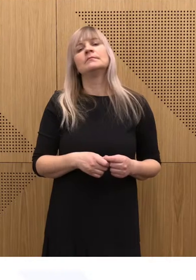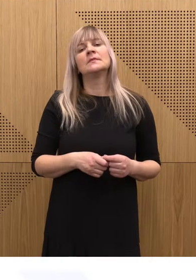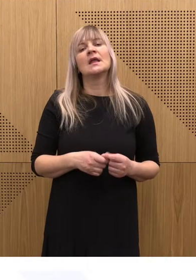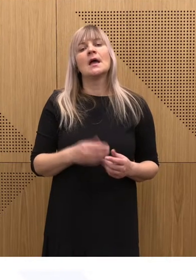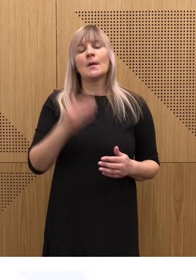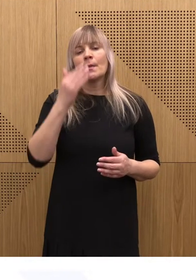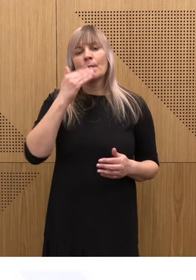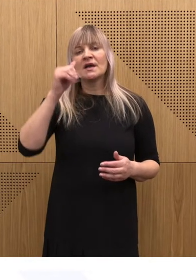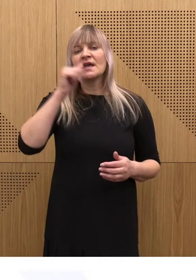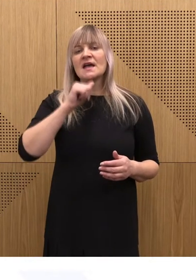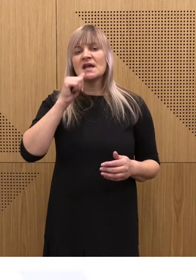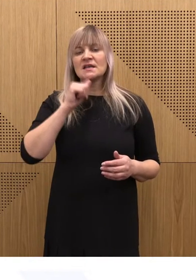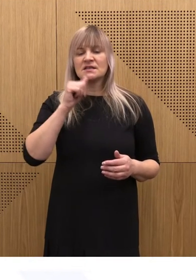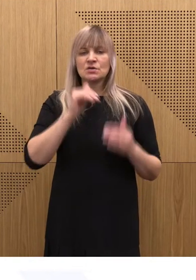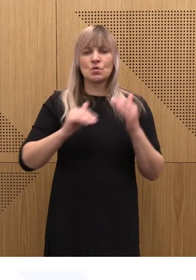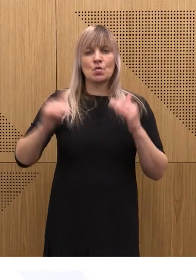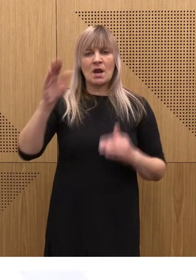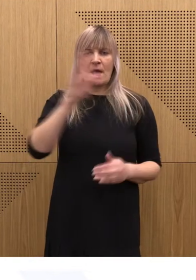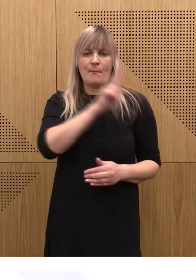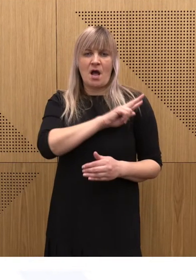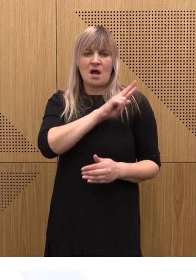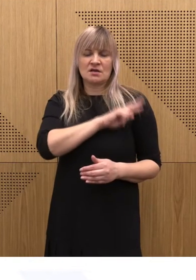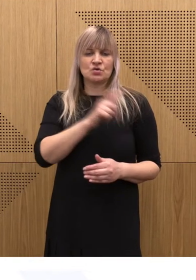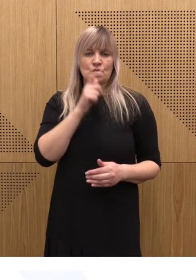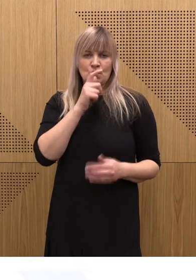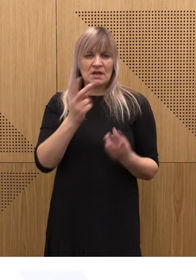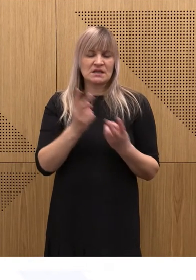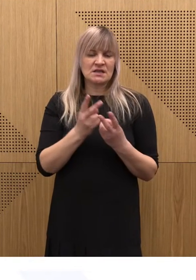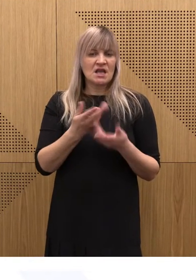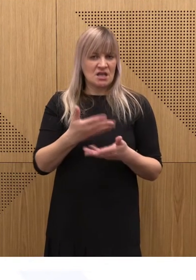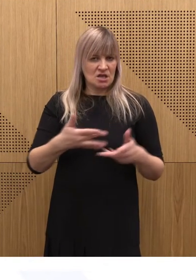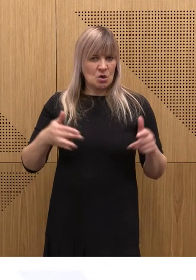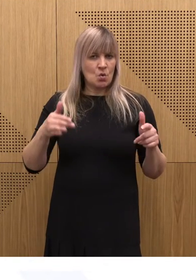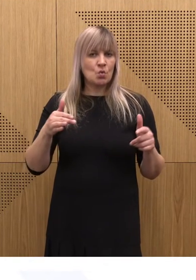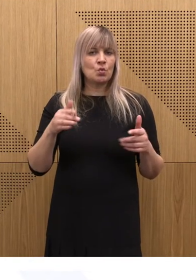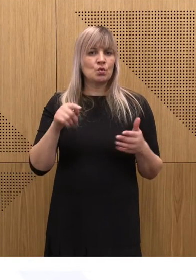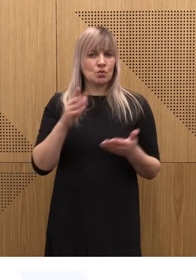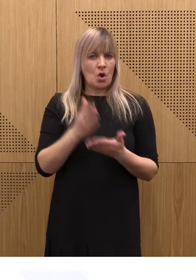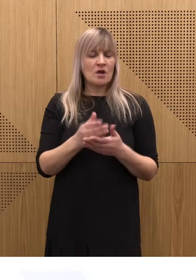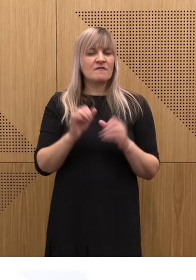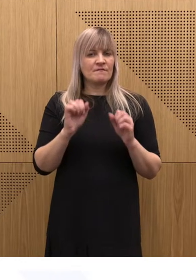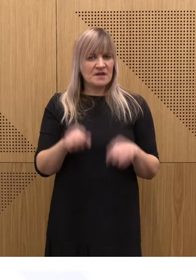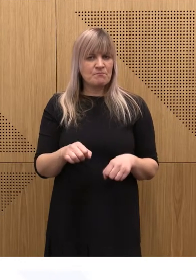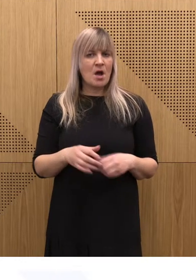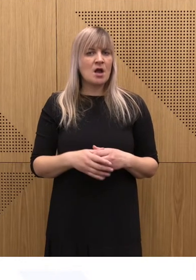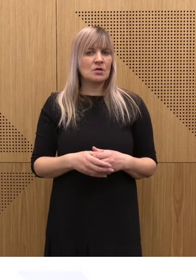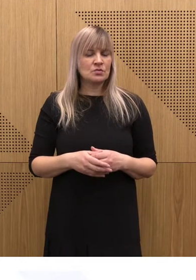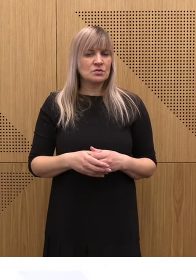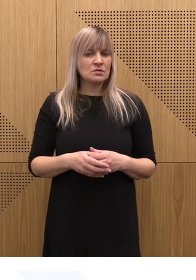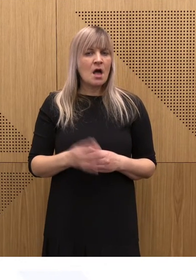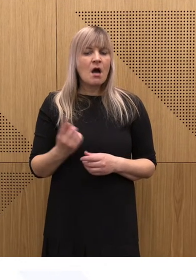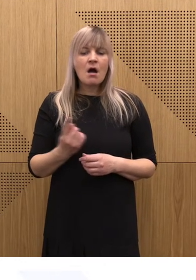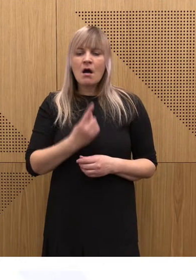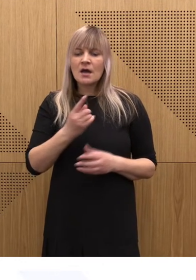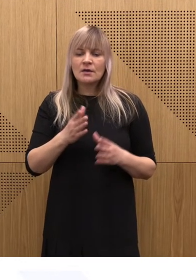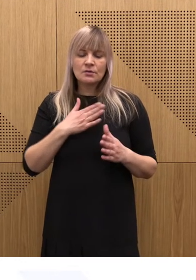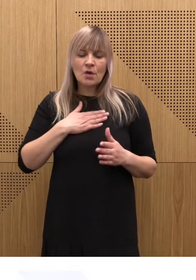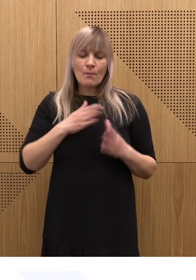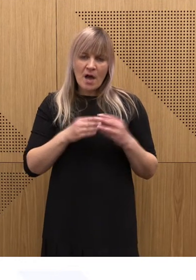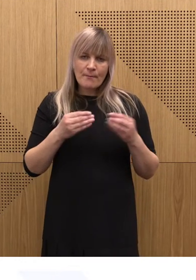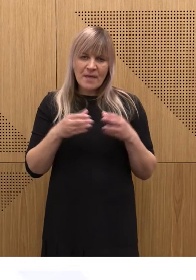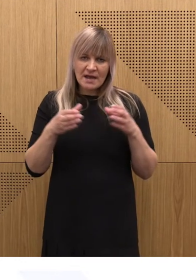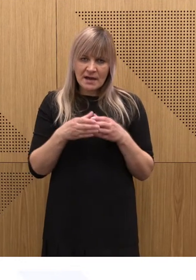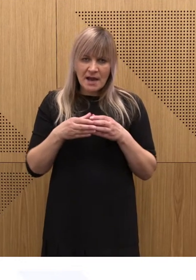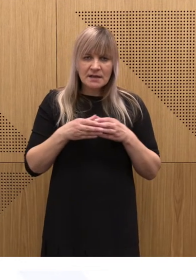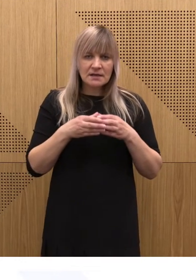Põhja-Eesti regionaalhaigla ülemharsti öeldud, et need jõulud on võimalus, ma arvan, veeta ainult oma perega, et